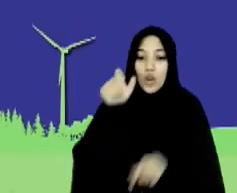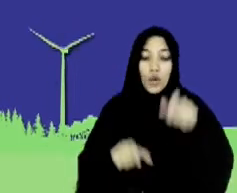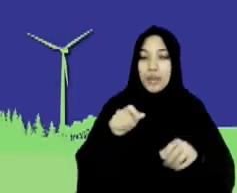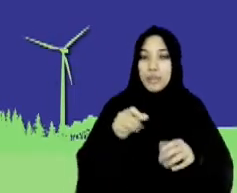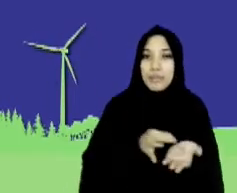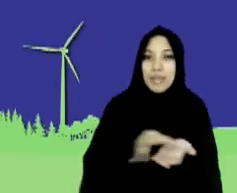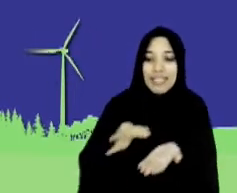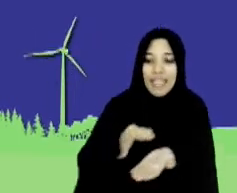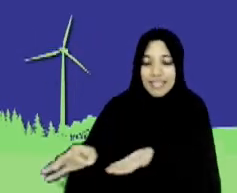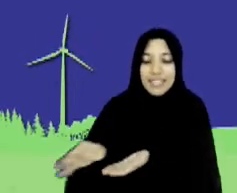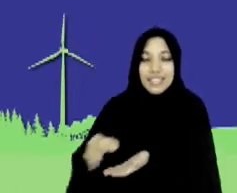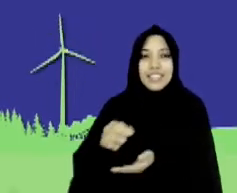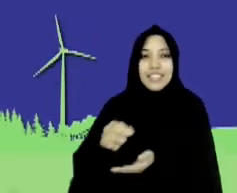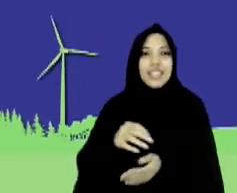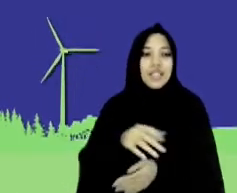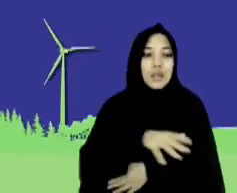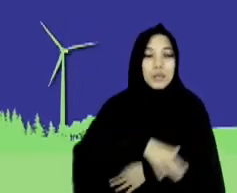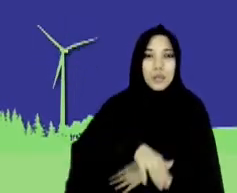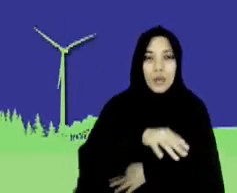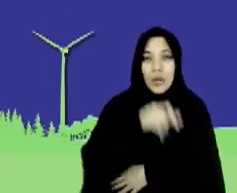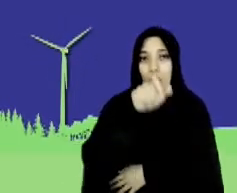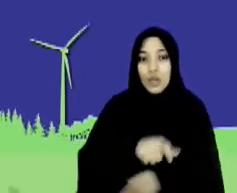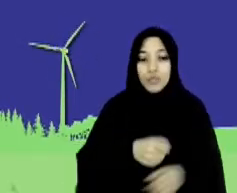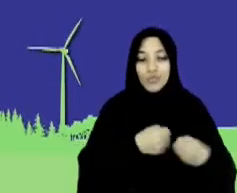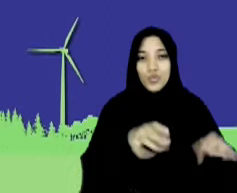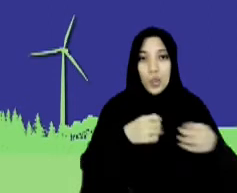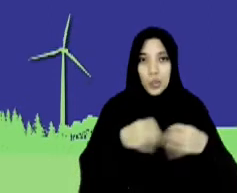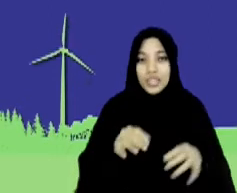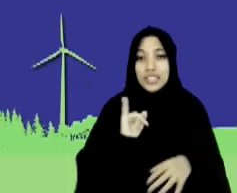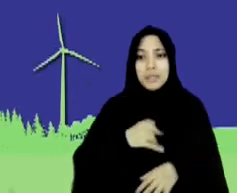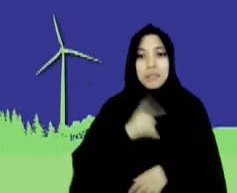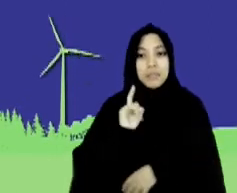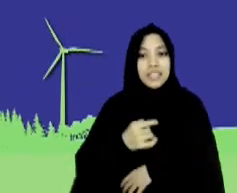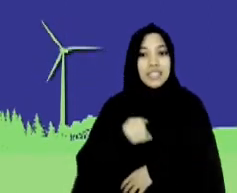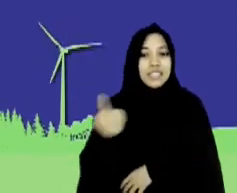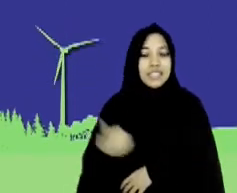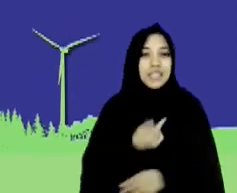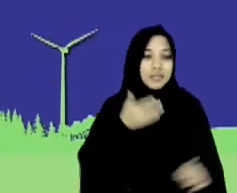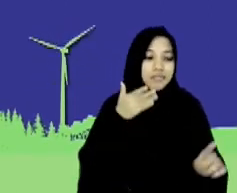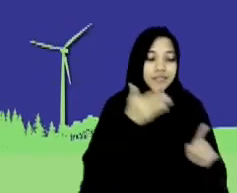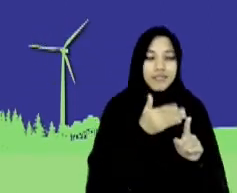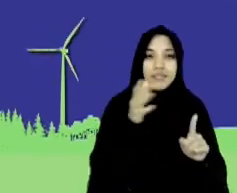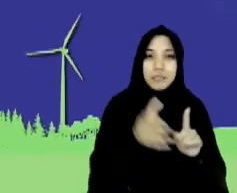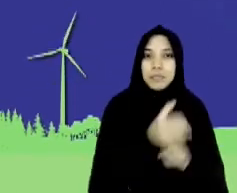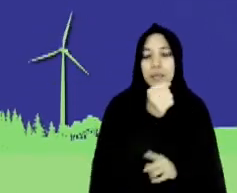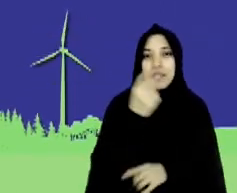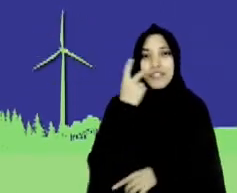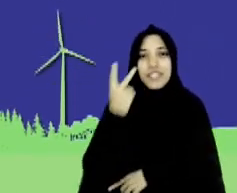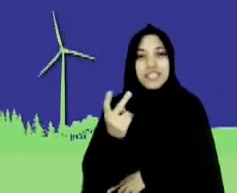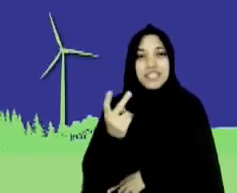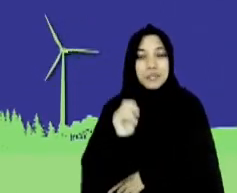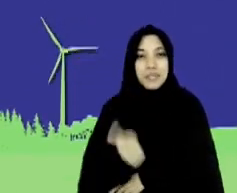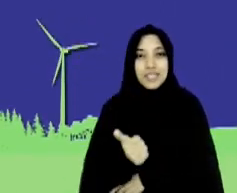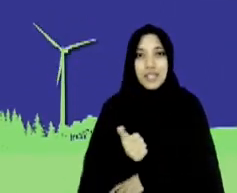customer local community juga untuk make sure bahwa eh nantinya itu kita bisa mencapai visi ini bersama dan sebenarnya ketika visi ini